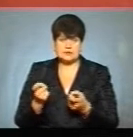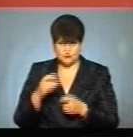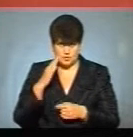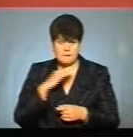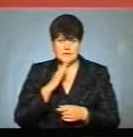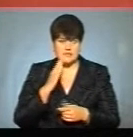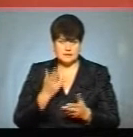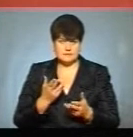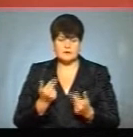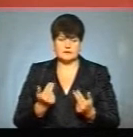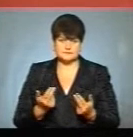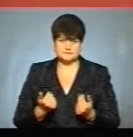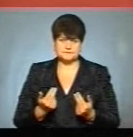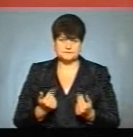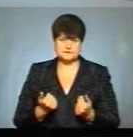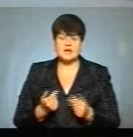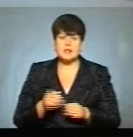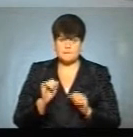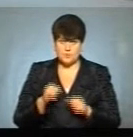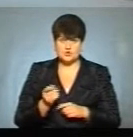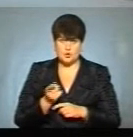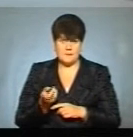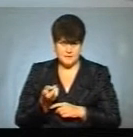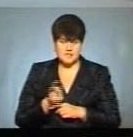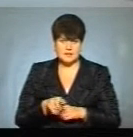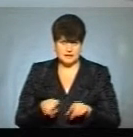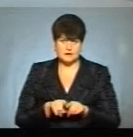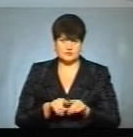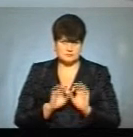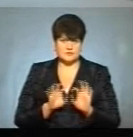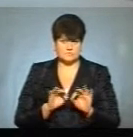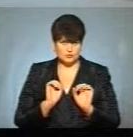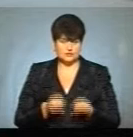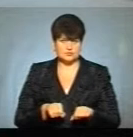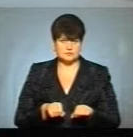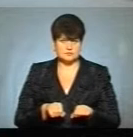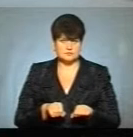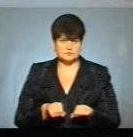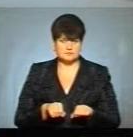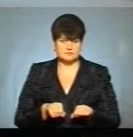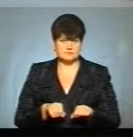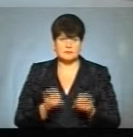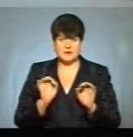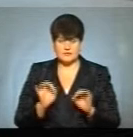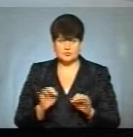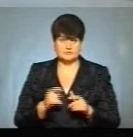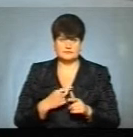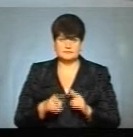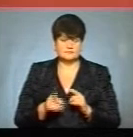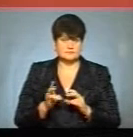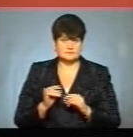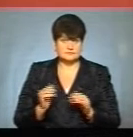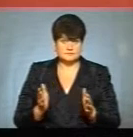батьки. Так. І можуть тернополяни прийти і там також висловитись, правильно чи ні? Ну, як ви знаєте, це буде виглядати? Чи